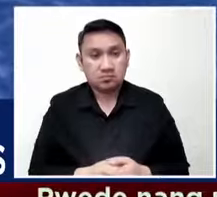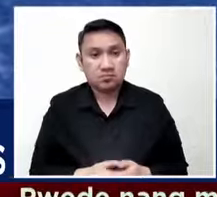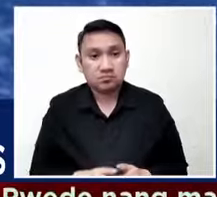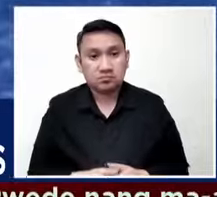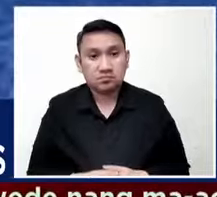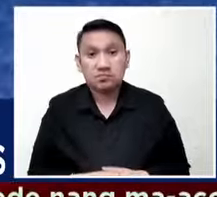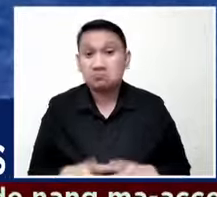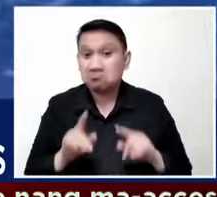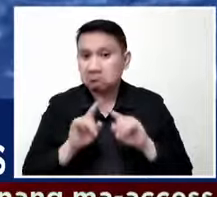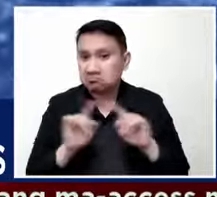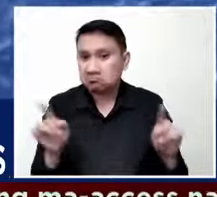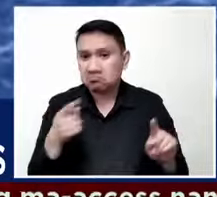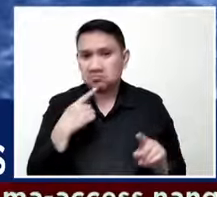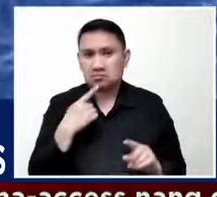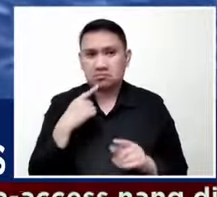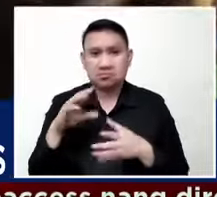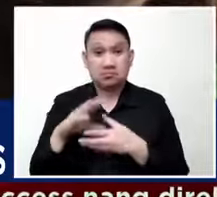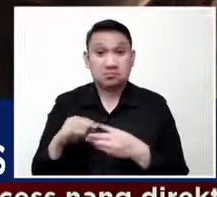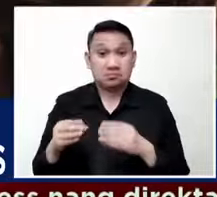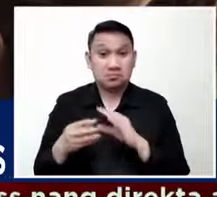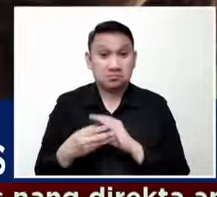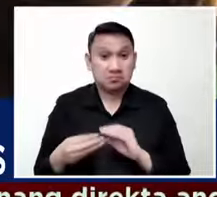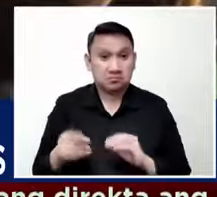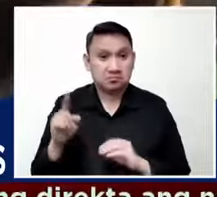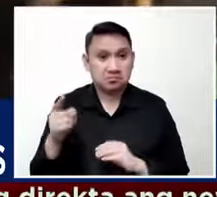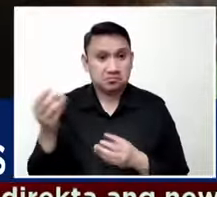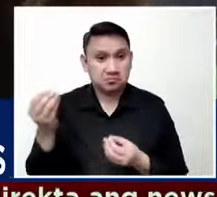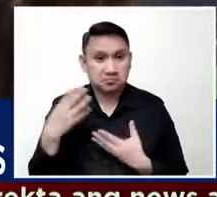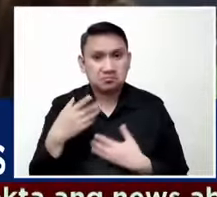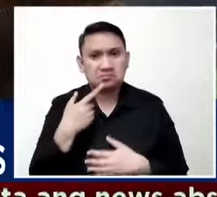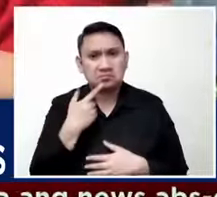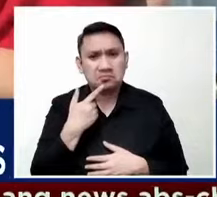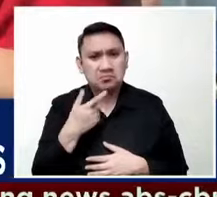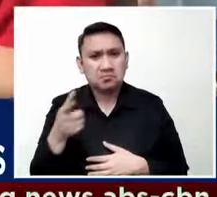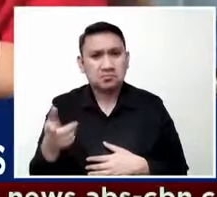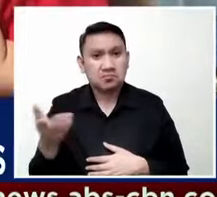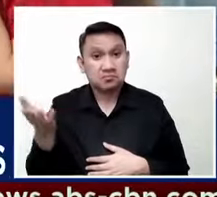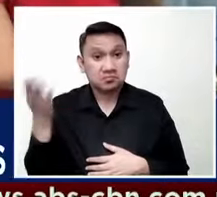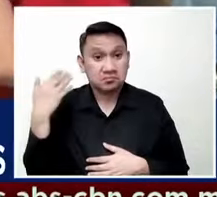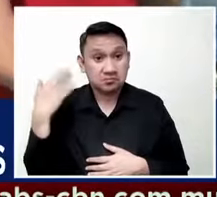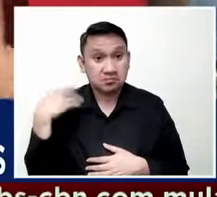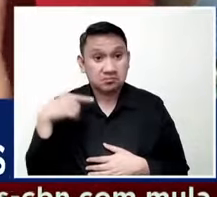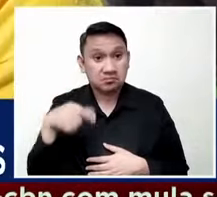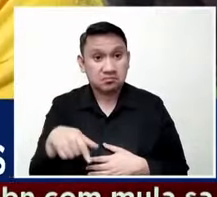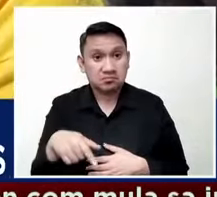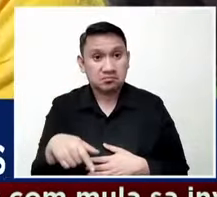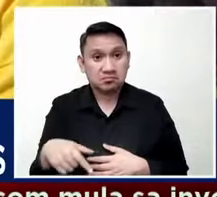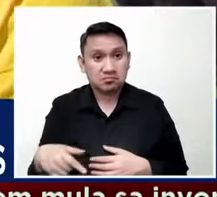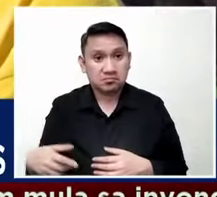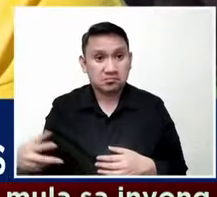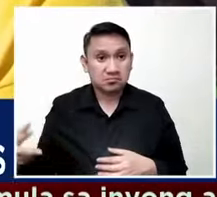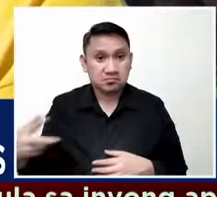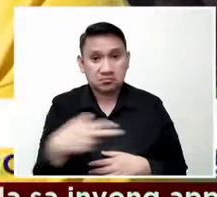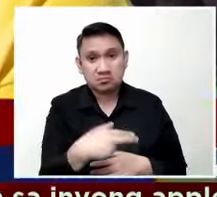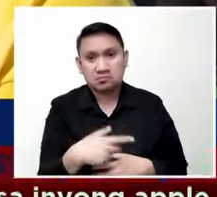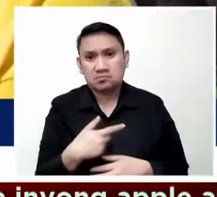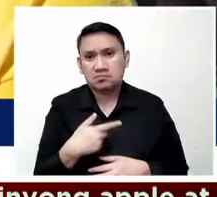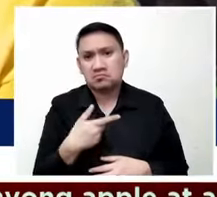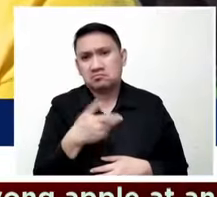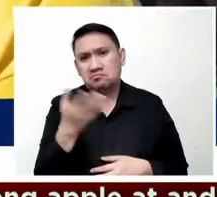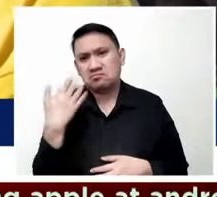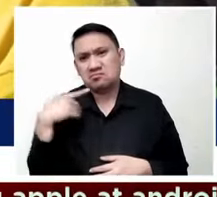Pero kwento ng mangingisdang si Fausto, dati nang pinutol ng China ang kanyang payaw. Malaking panghihinayang, sir,